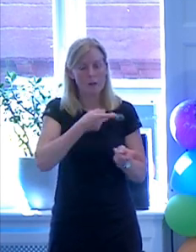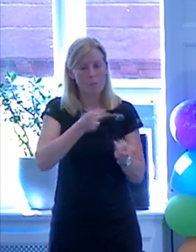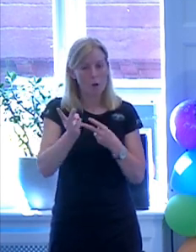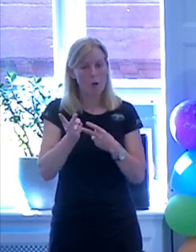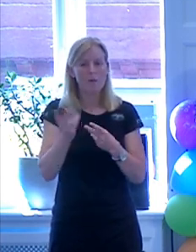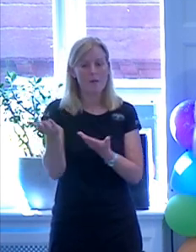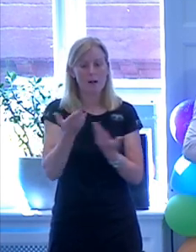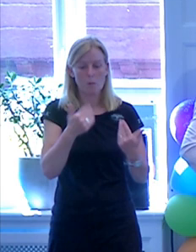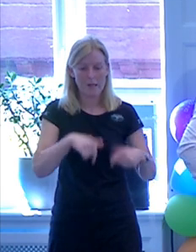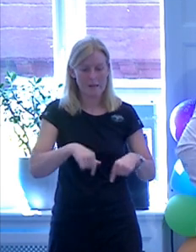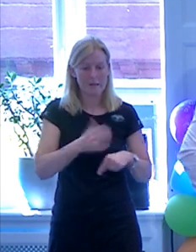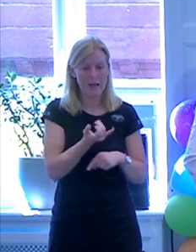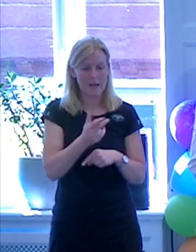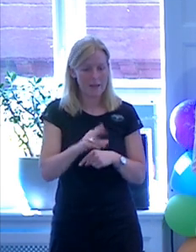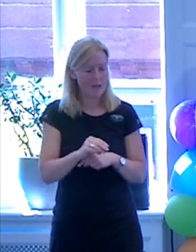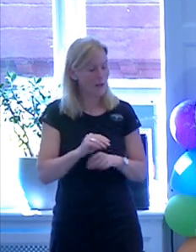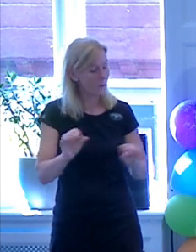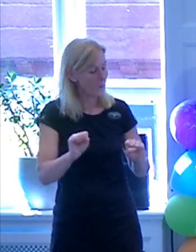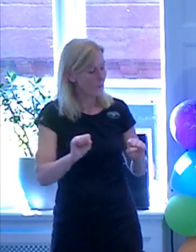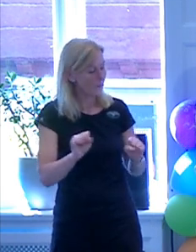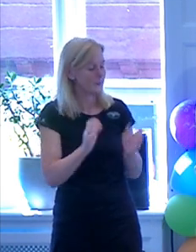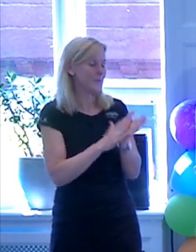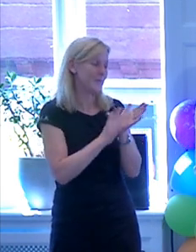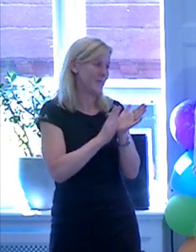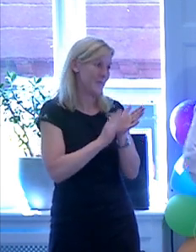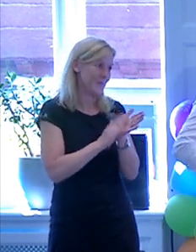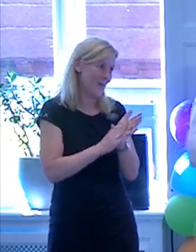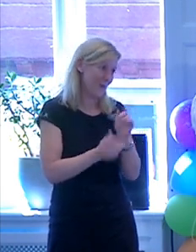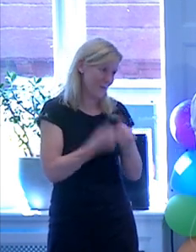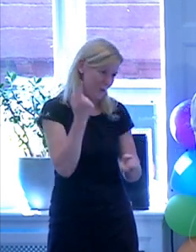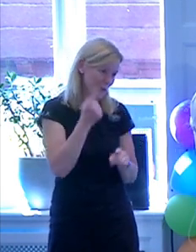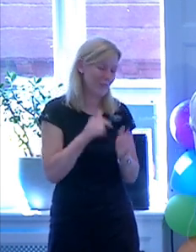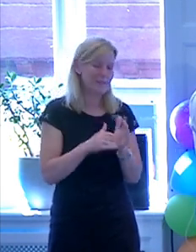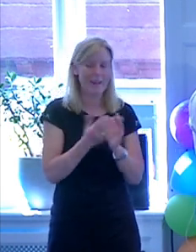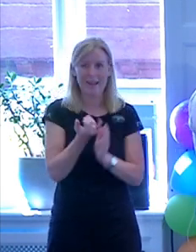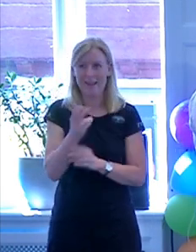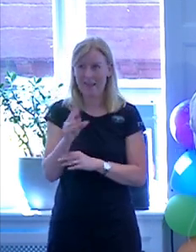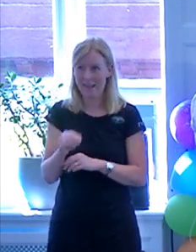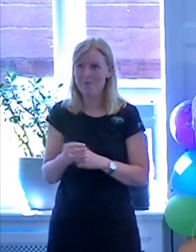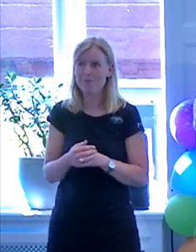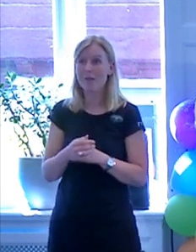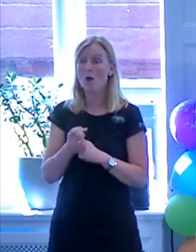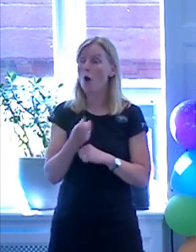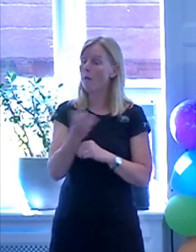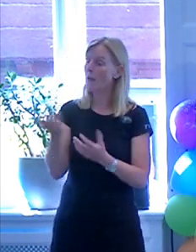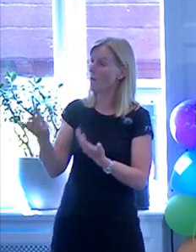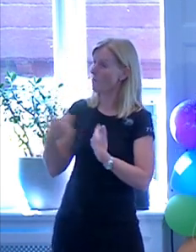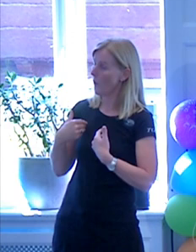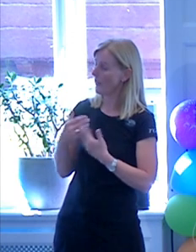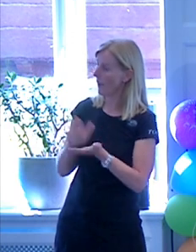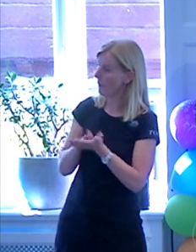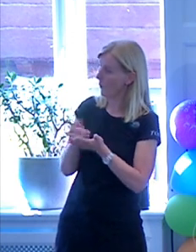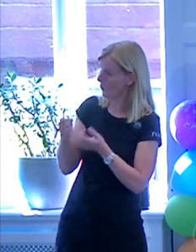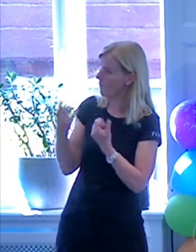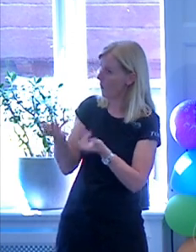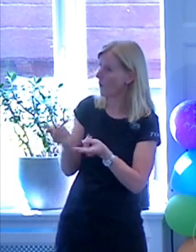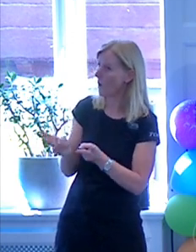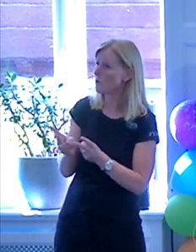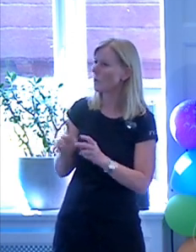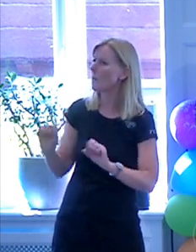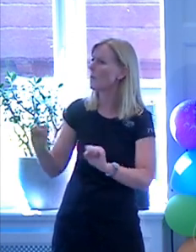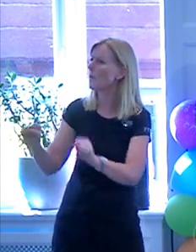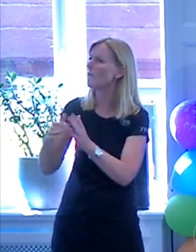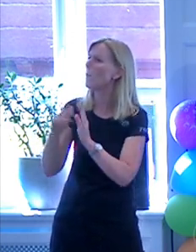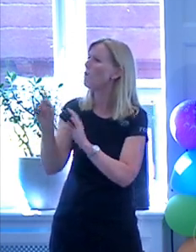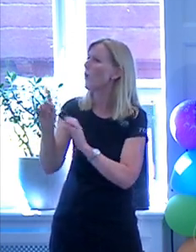hit, Carina. Tack så mycket. Var kom du rusande ifrån? Ja, vi tar en applåd för Carina också. De andra fick en, då ska du ha en. Var kom du rusande